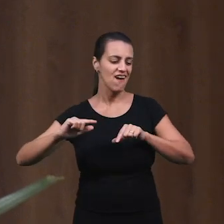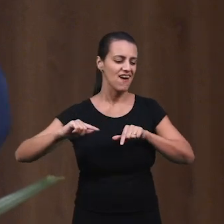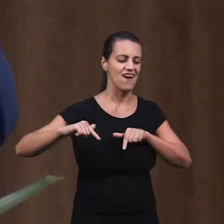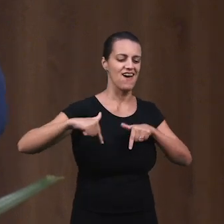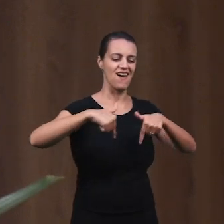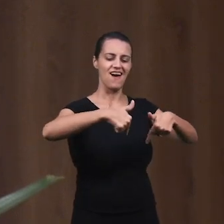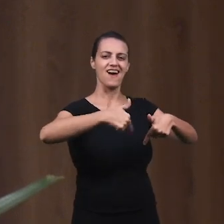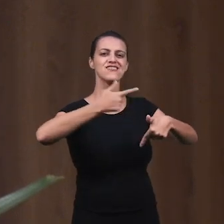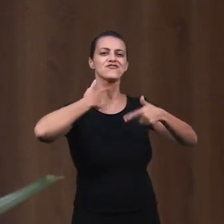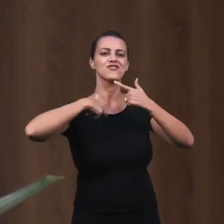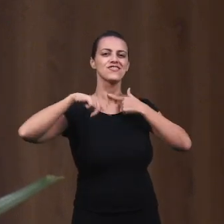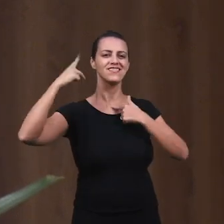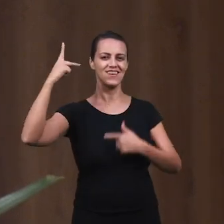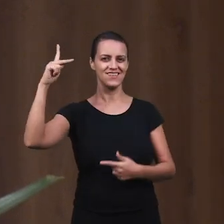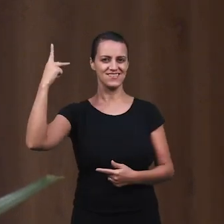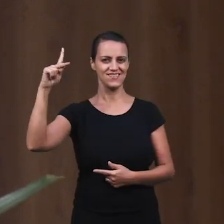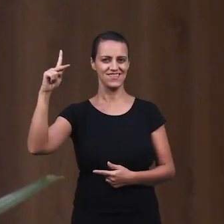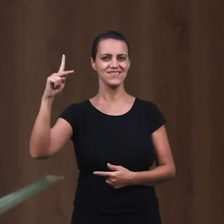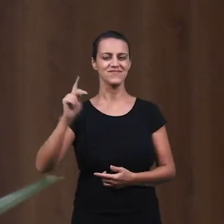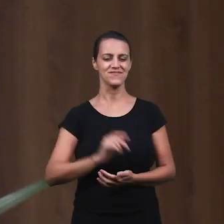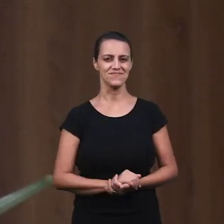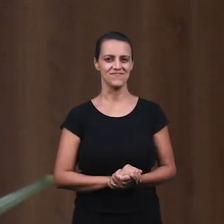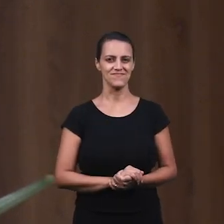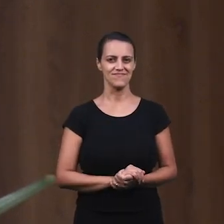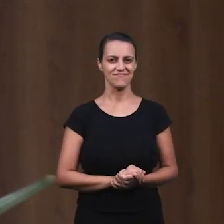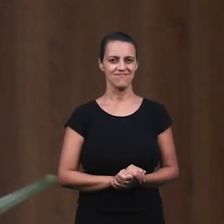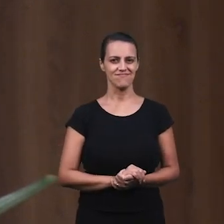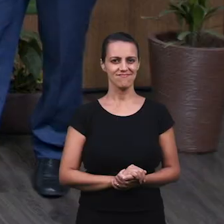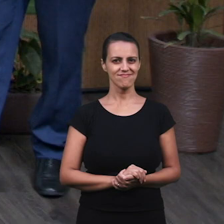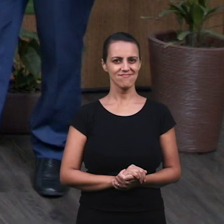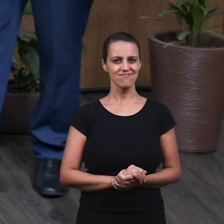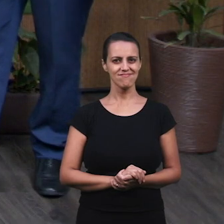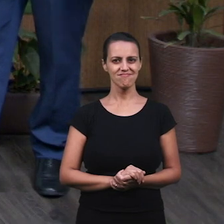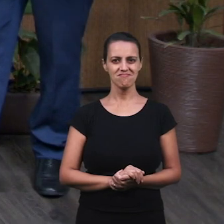projet, tel comme tu dis, Sergio,